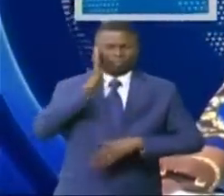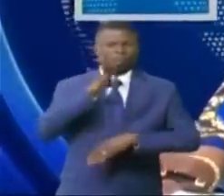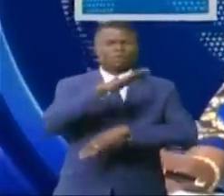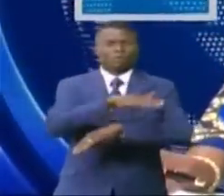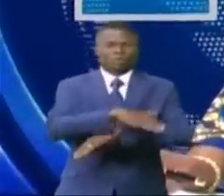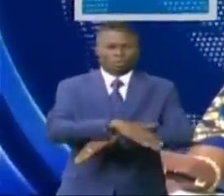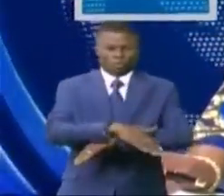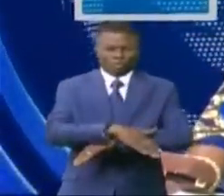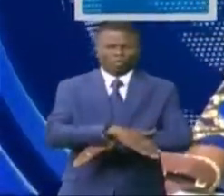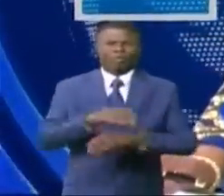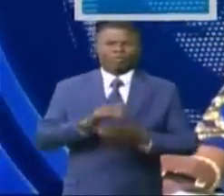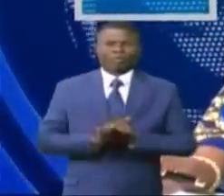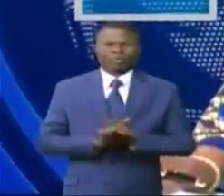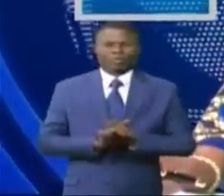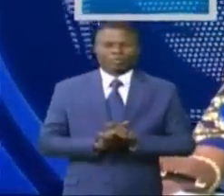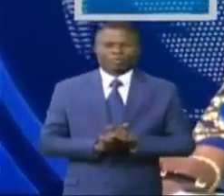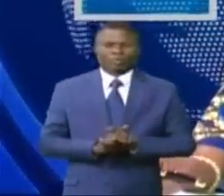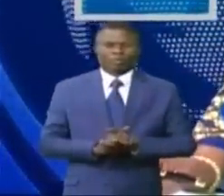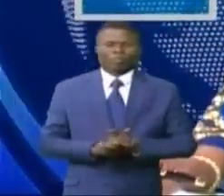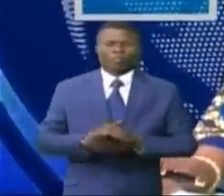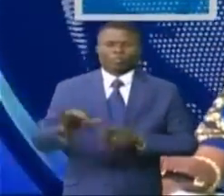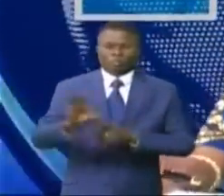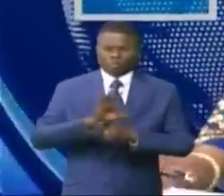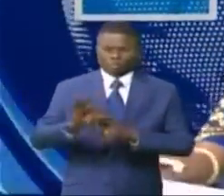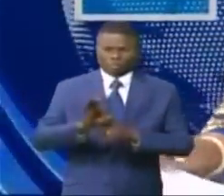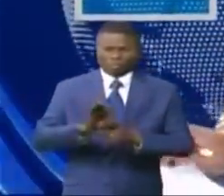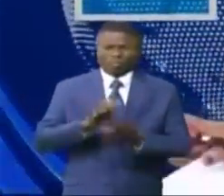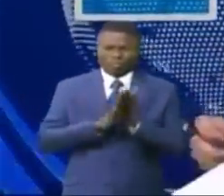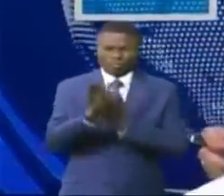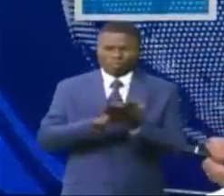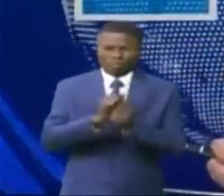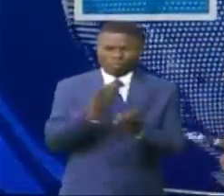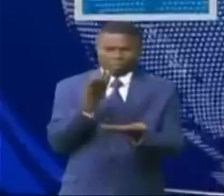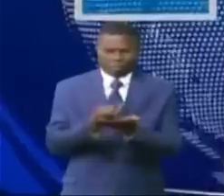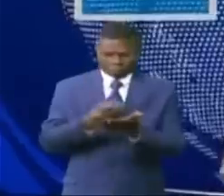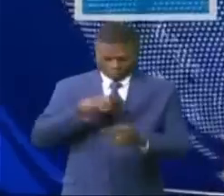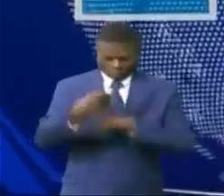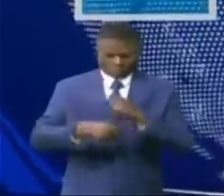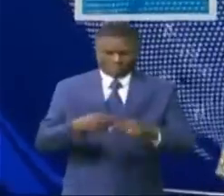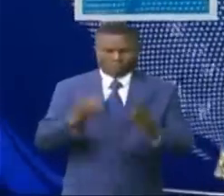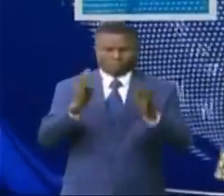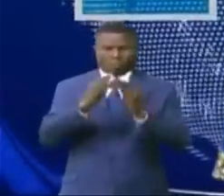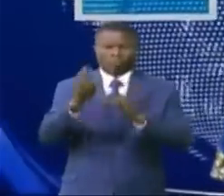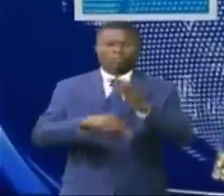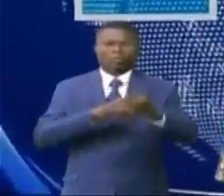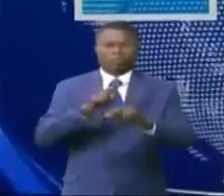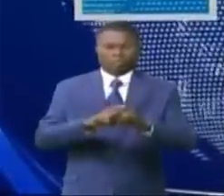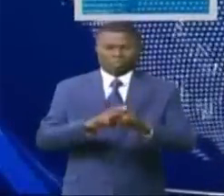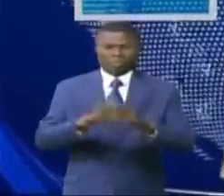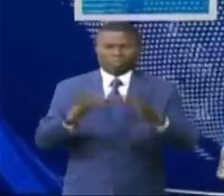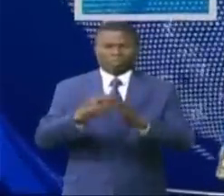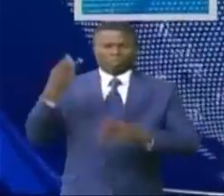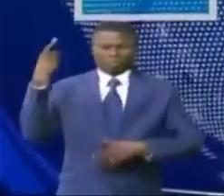bonsoir. C'est une session essentiellement budgétaire qui a ouvert ses portes à l'Assemblée nationale et qui